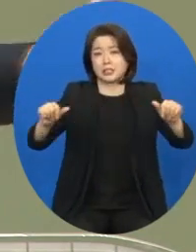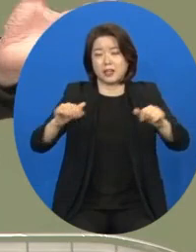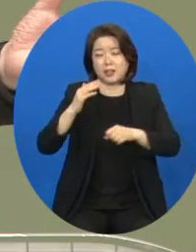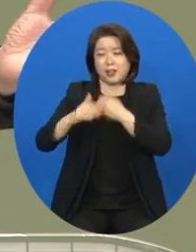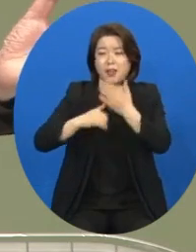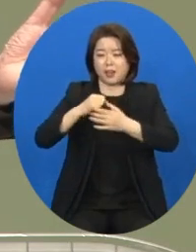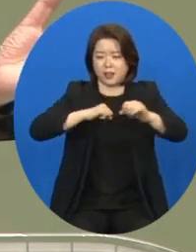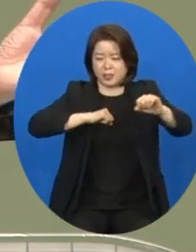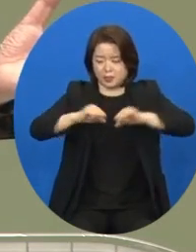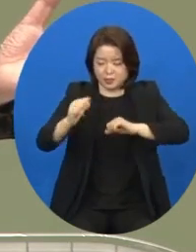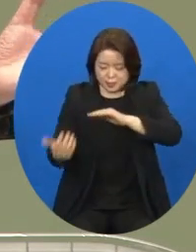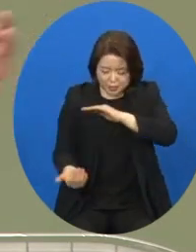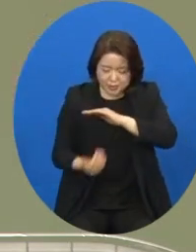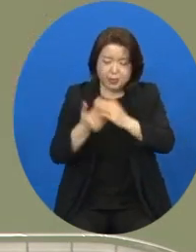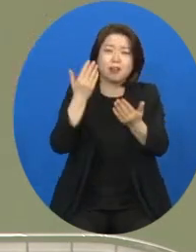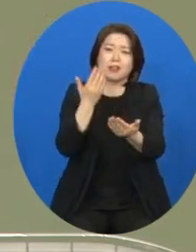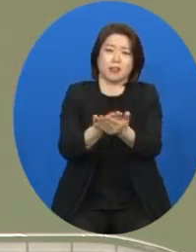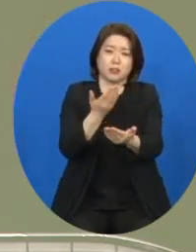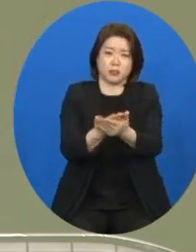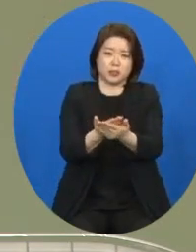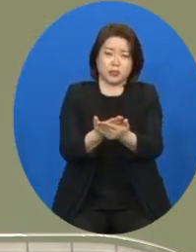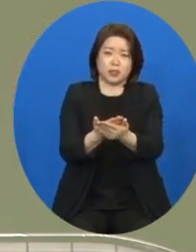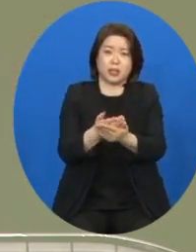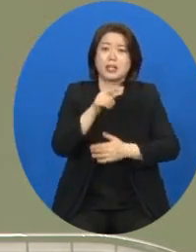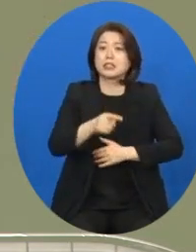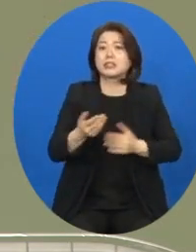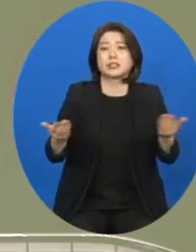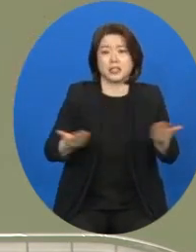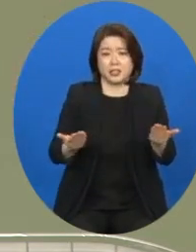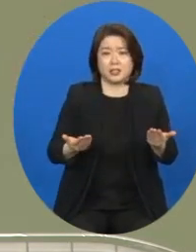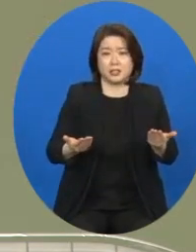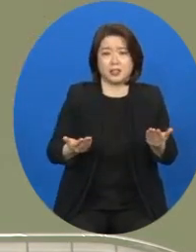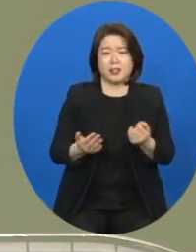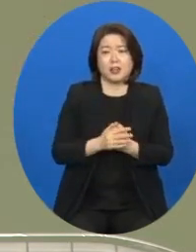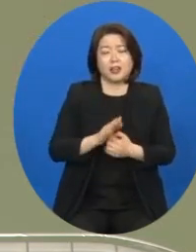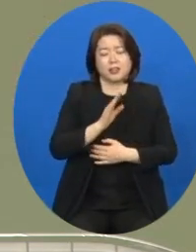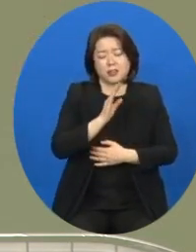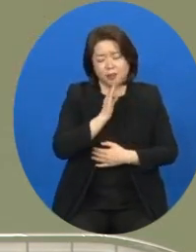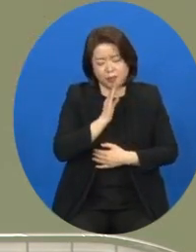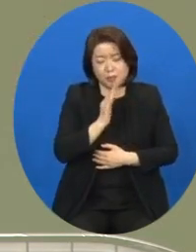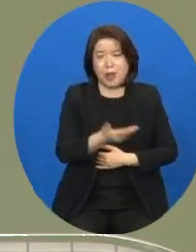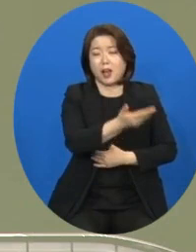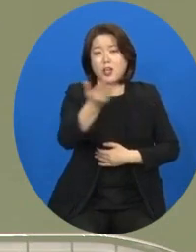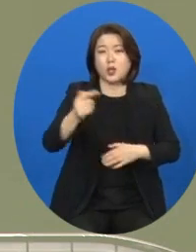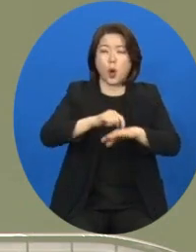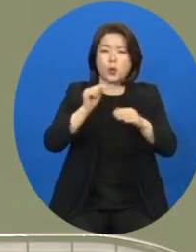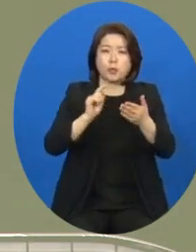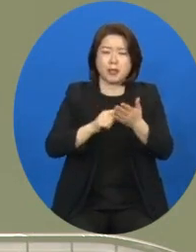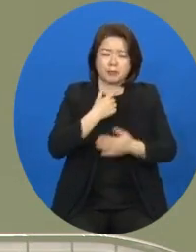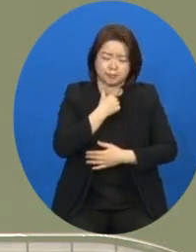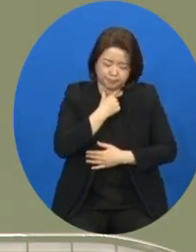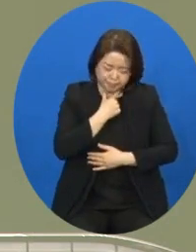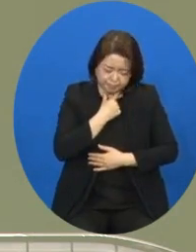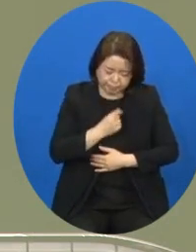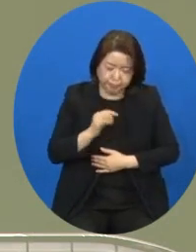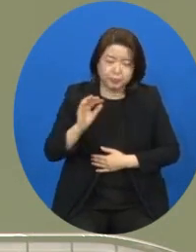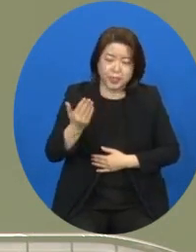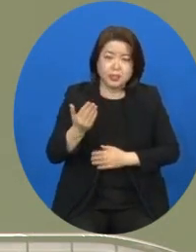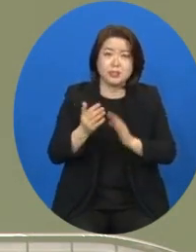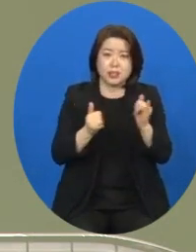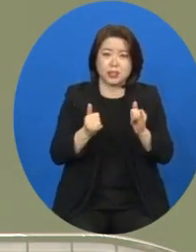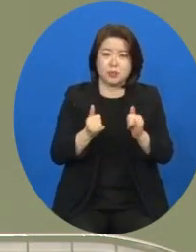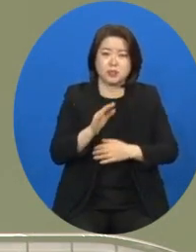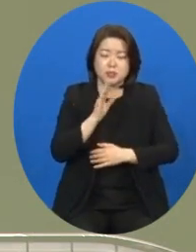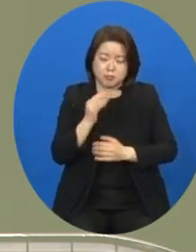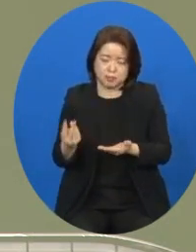하나님의 역사가 일어나게 해주세요. 그 일이 정말 여러분의 마음에 소원이 되시는 분, 그분들만 좀 일어나